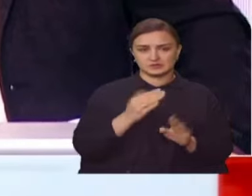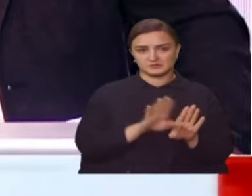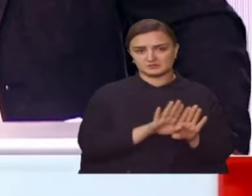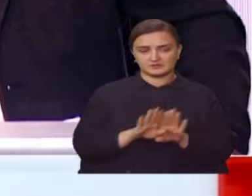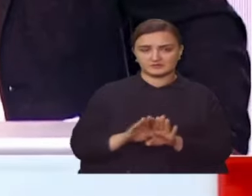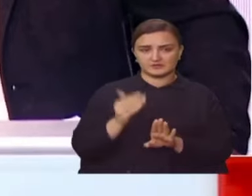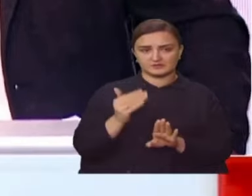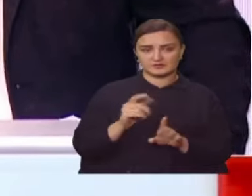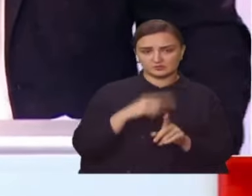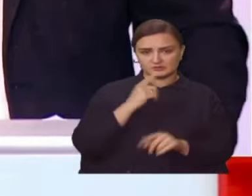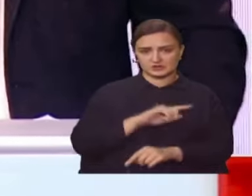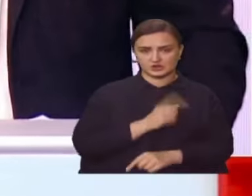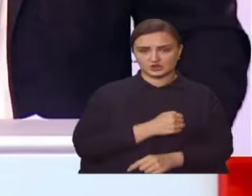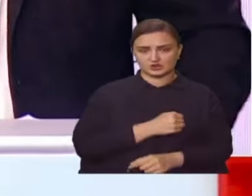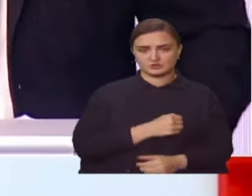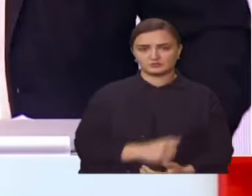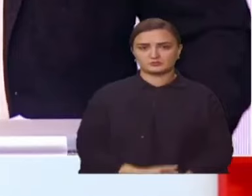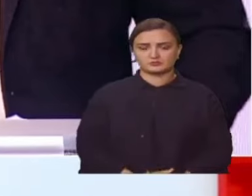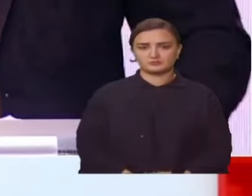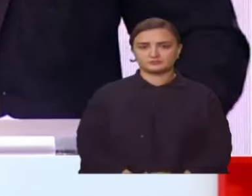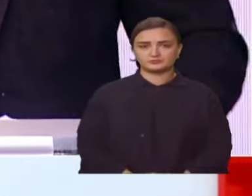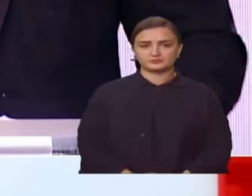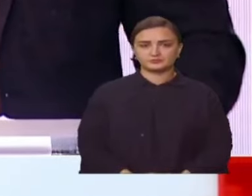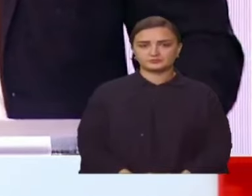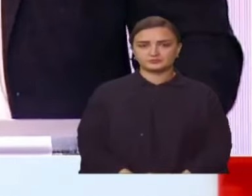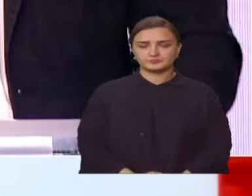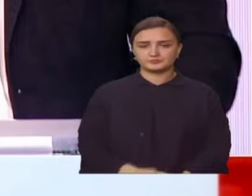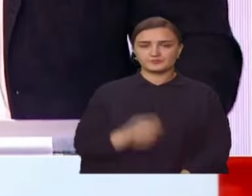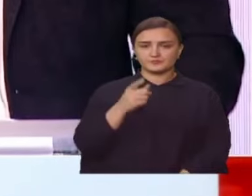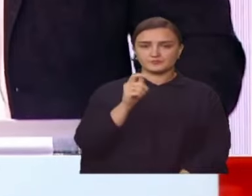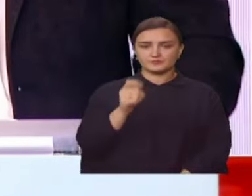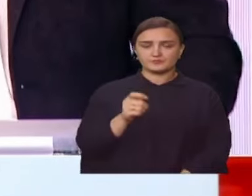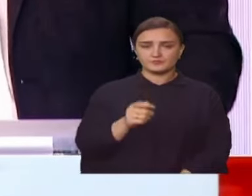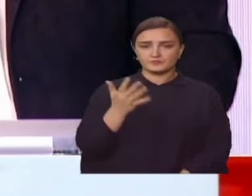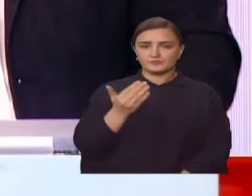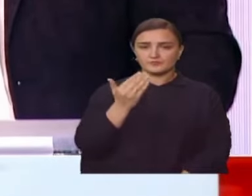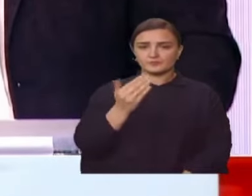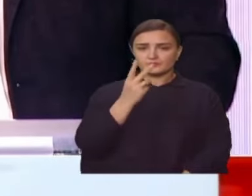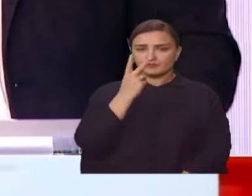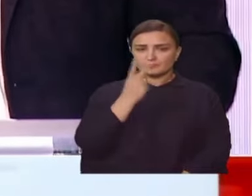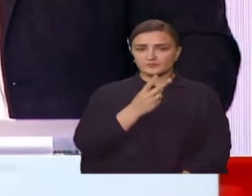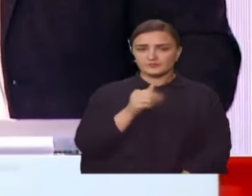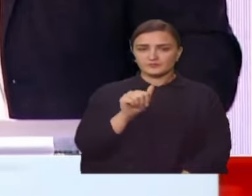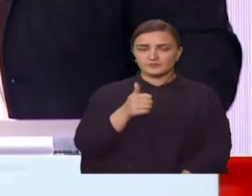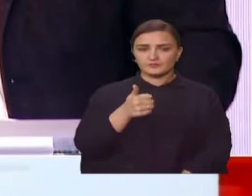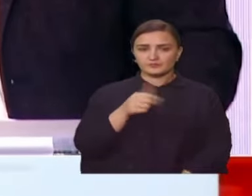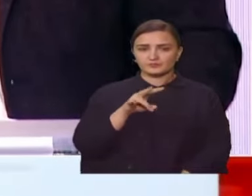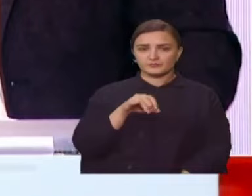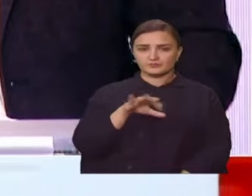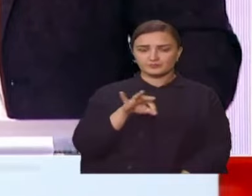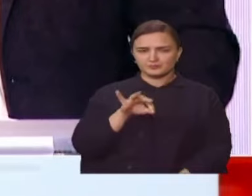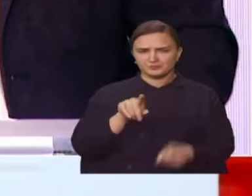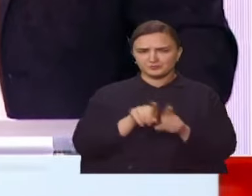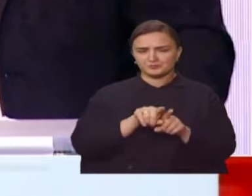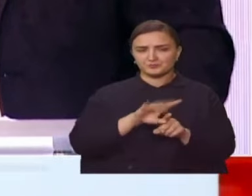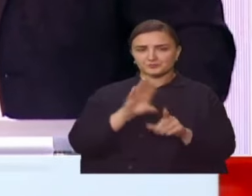თქვენ თანამბობთ რომ ძლიერი ჯარი ხდება. ნიშნეთ 1 წუთი გაქვთ. თუ თქვენ ნახავთ როგორც ნატოს ასევე